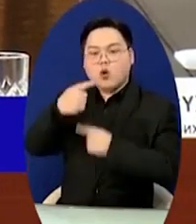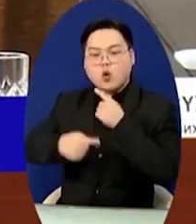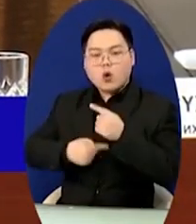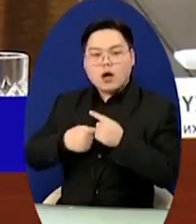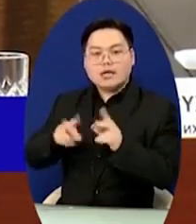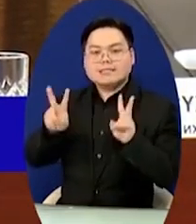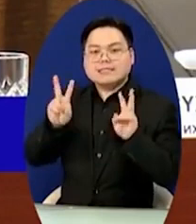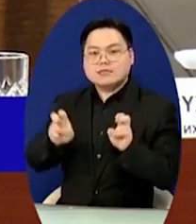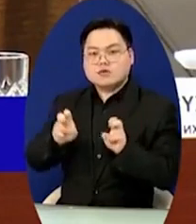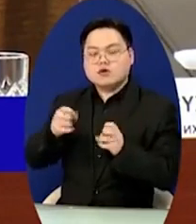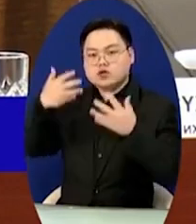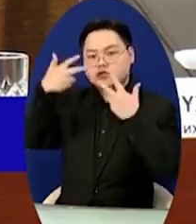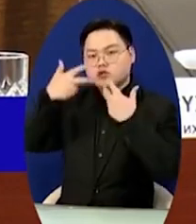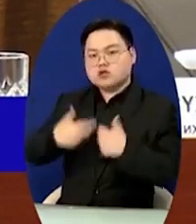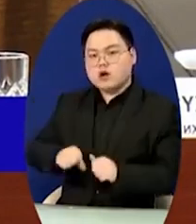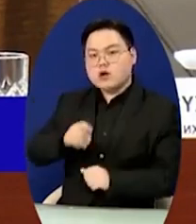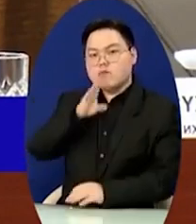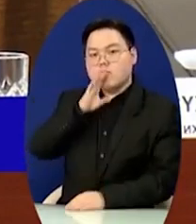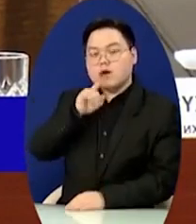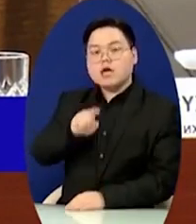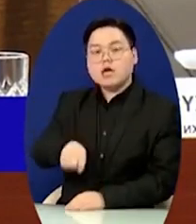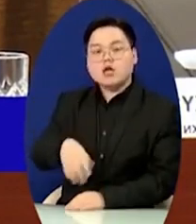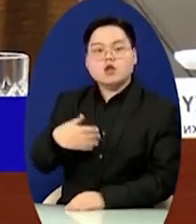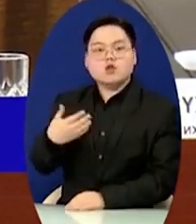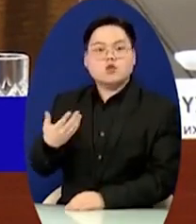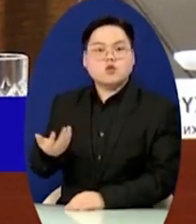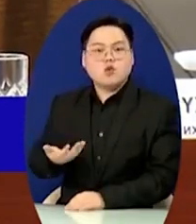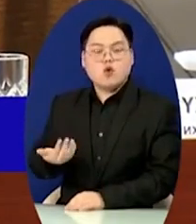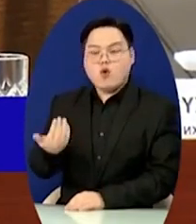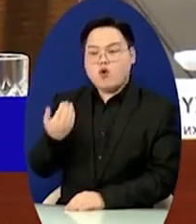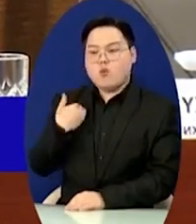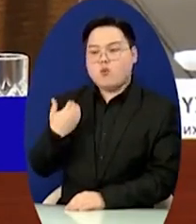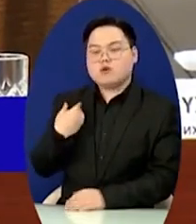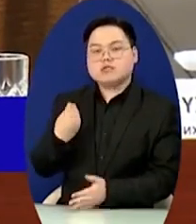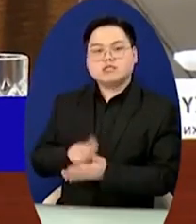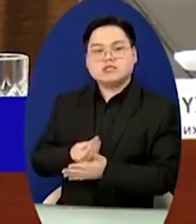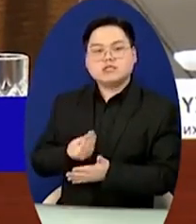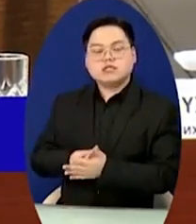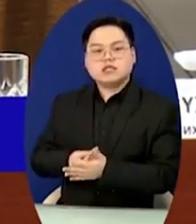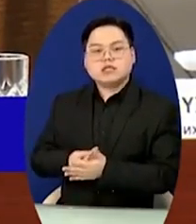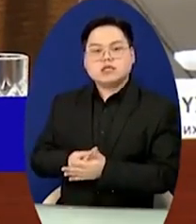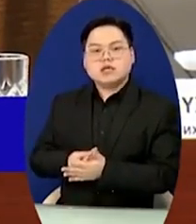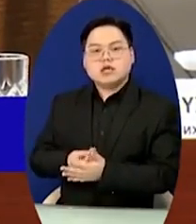байгуулагдана. Энэ асуудал нь урд нь альч